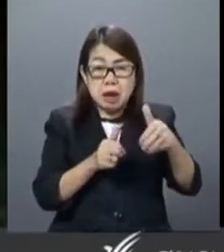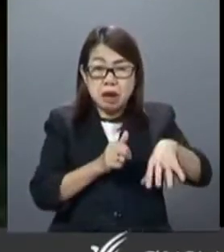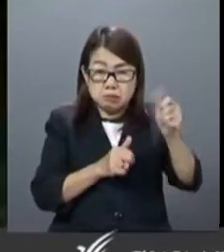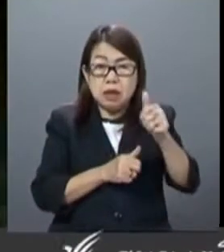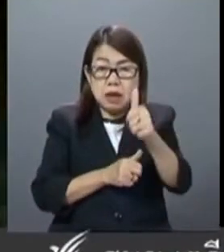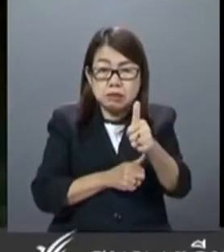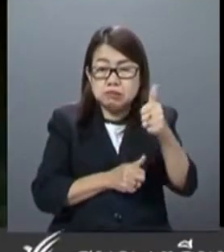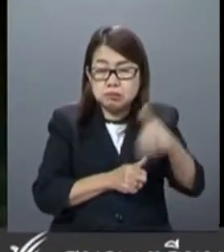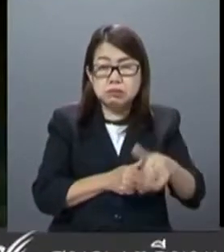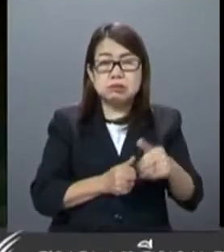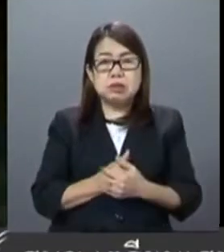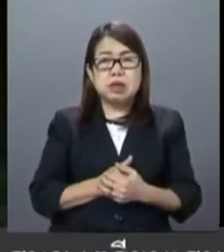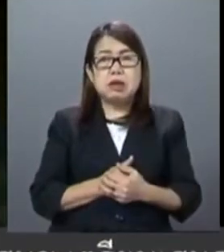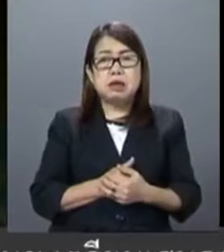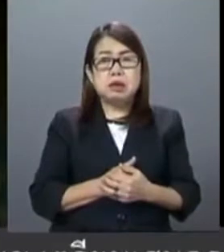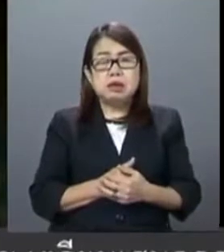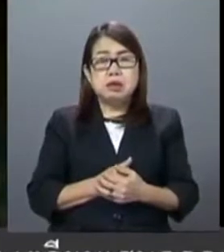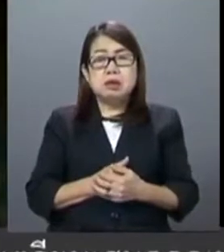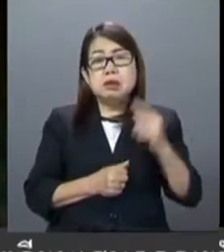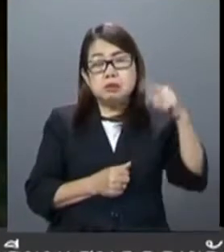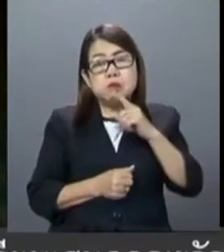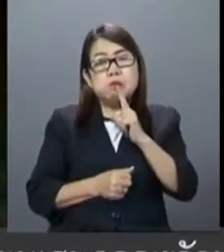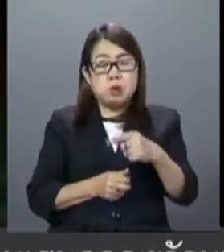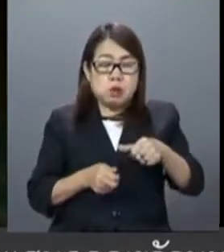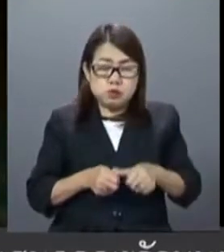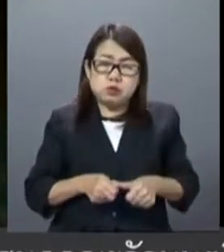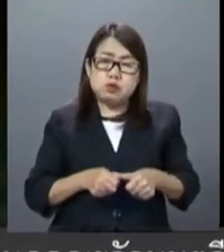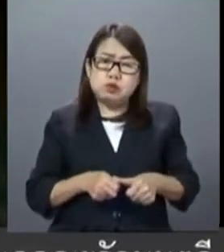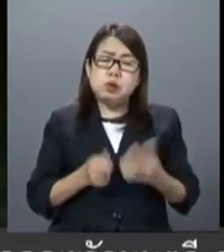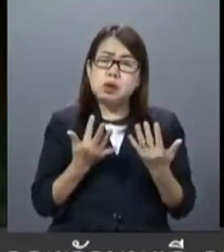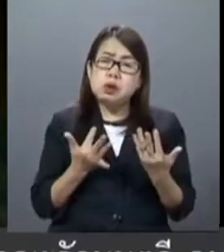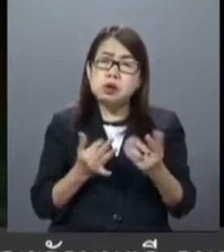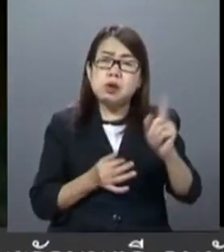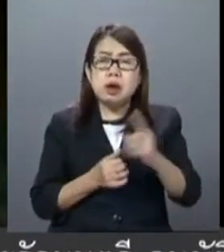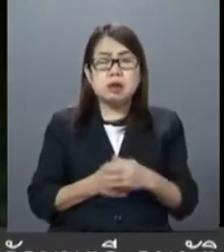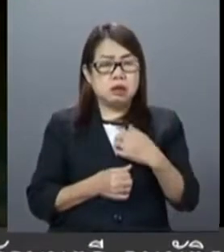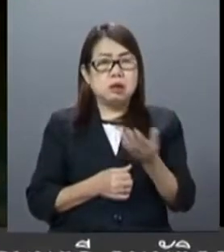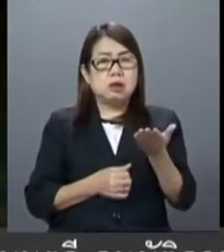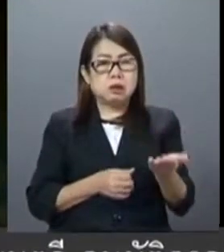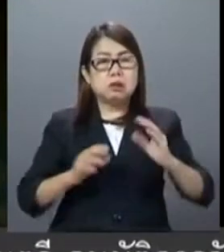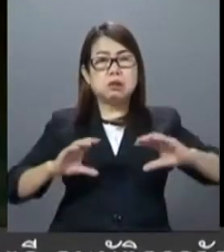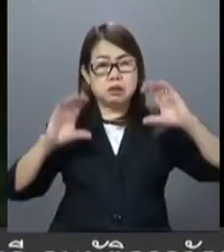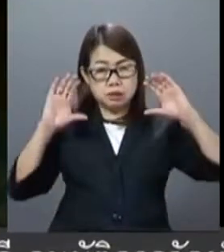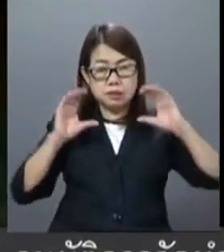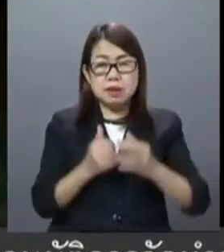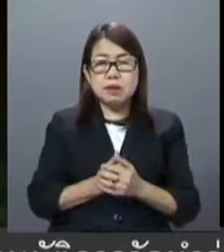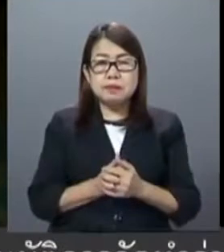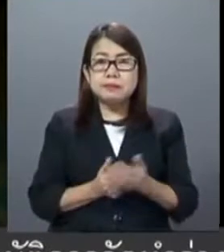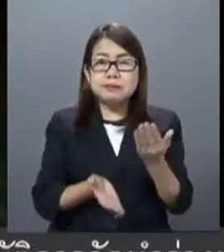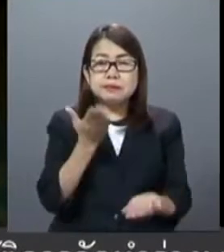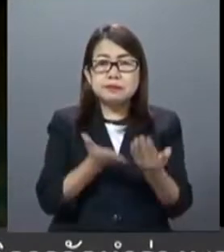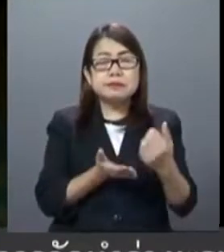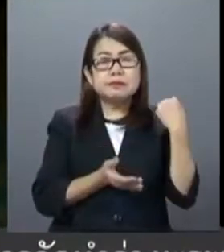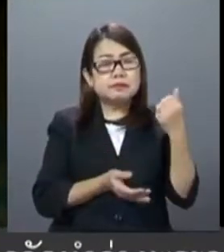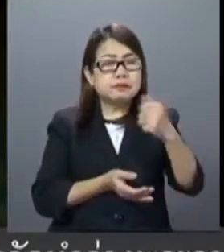ว่าเราอยู่ราคอย ซึ่งเหมือนเราอยากให้หน่วยของรฐบาลหรอว่ามีองคคร